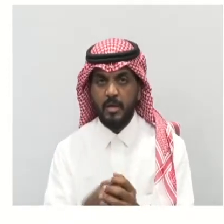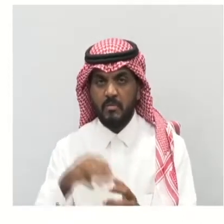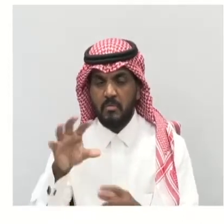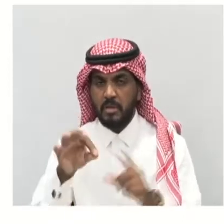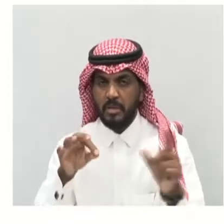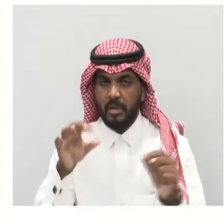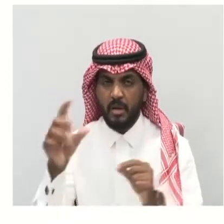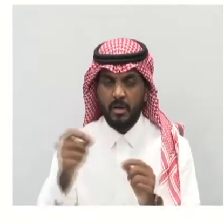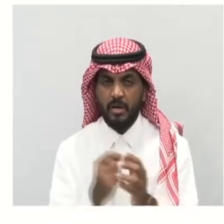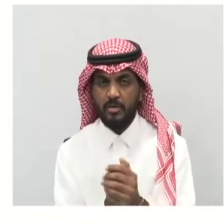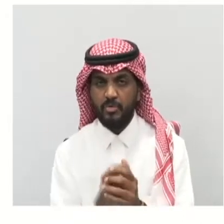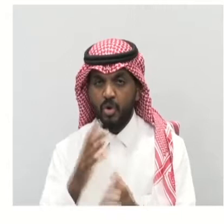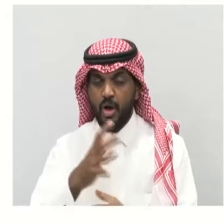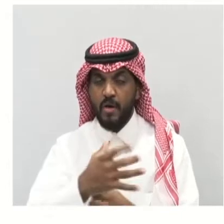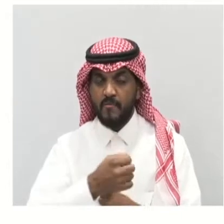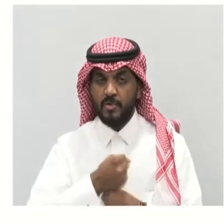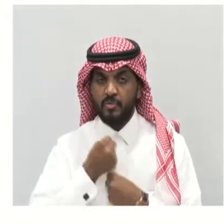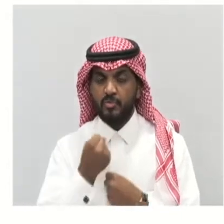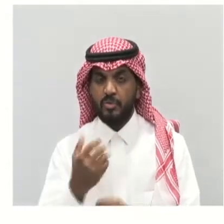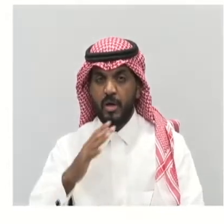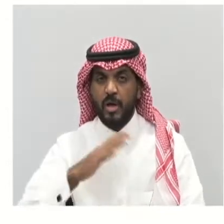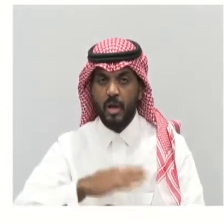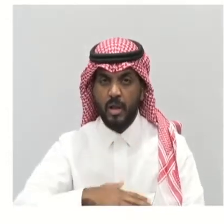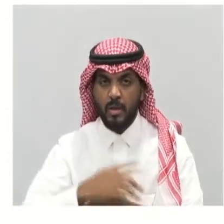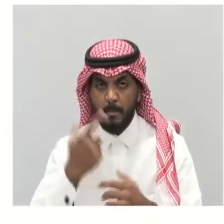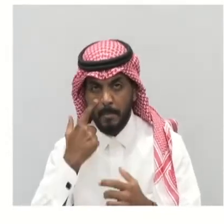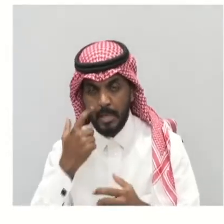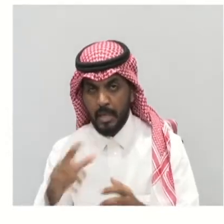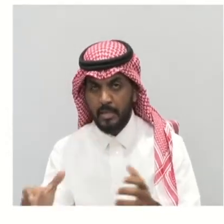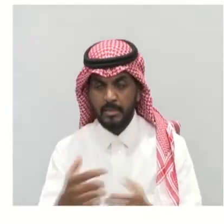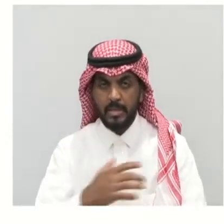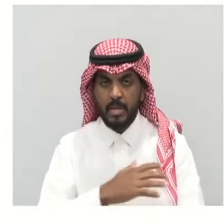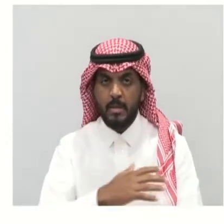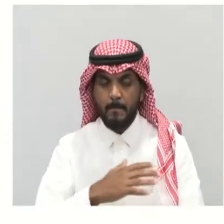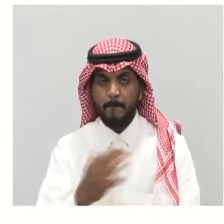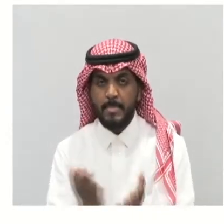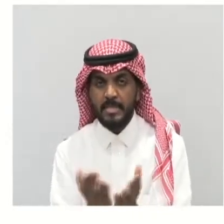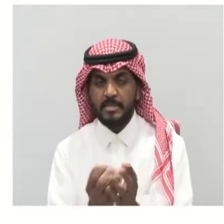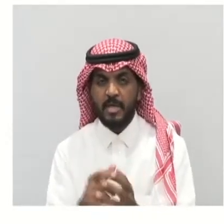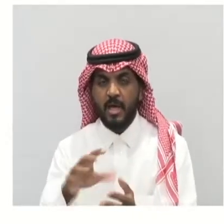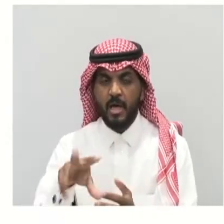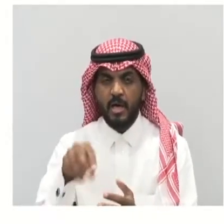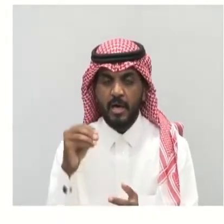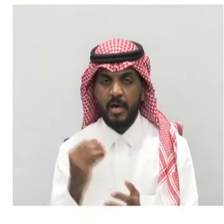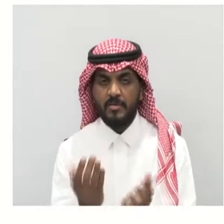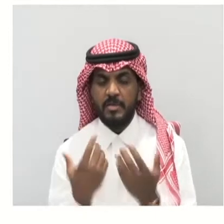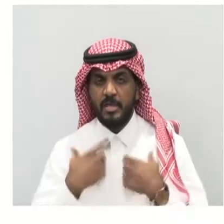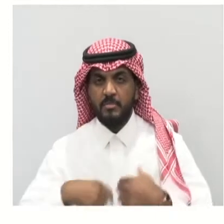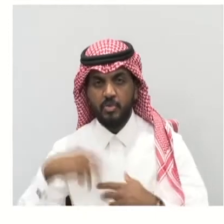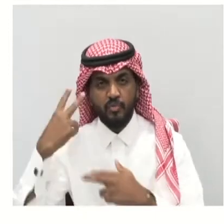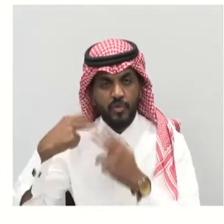باقتراحات يحافظون بها على بيئة المدرسة. أخذ التلاميذ